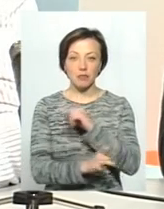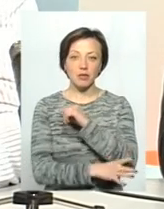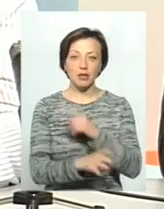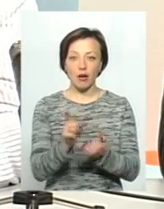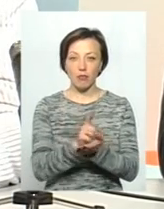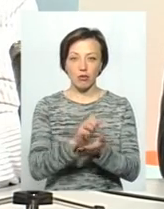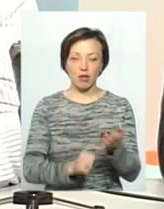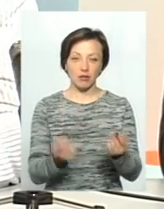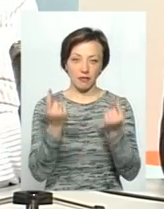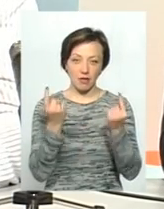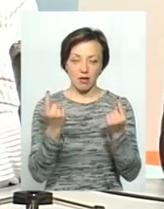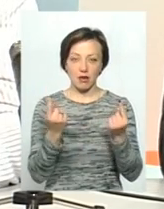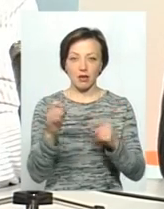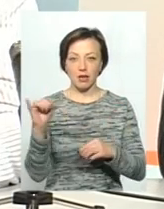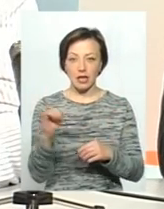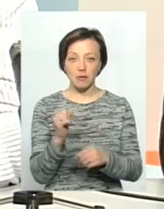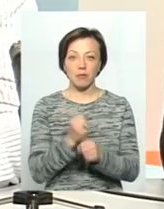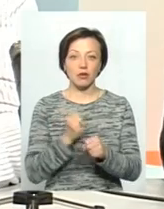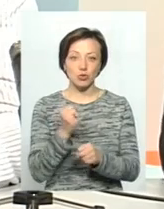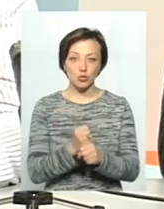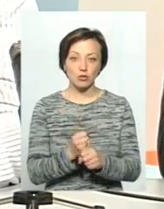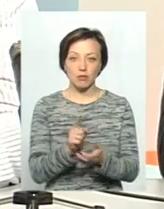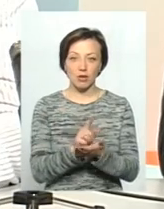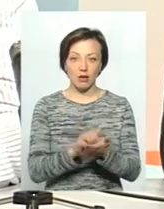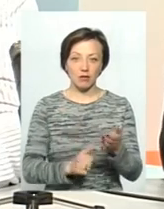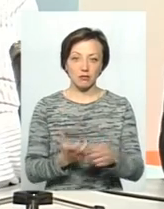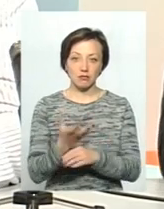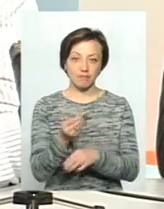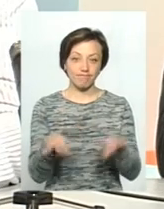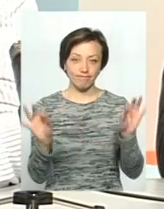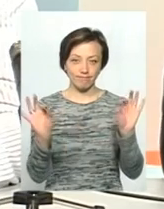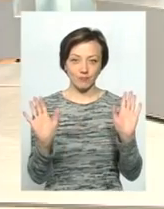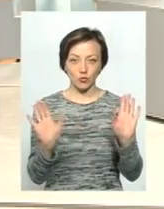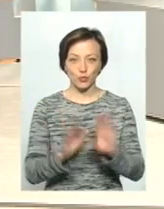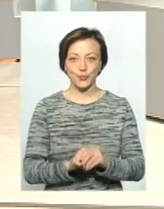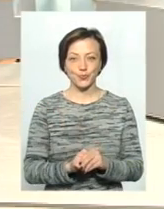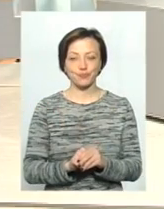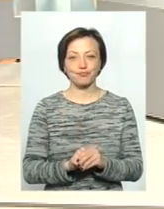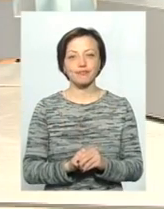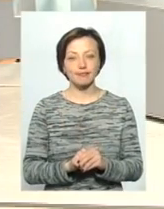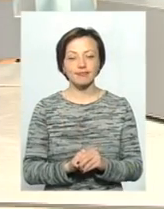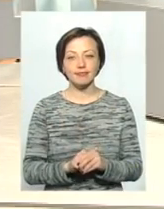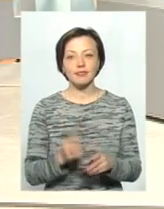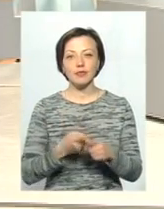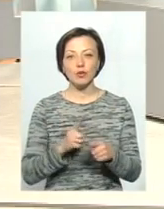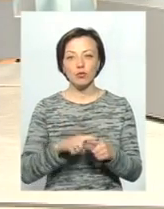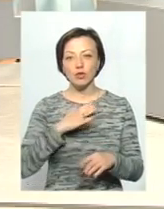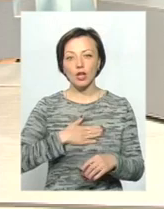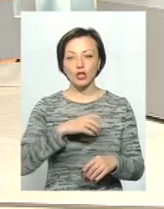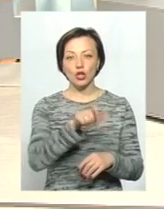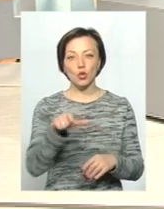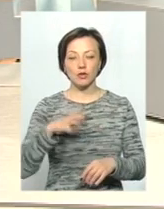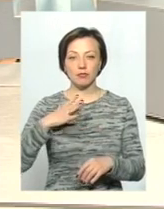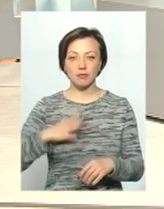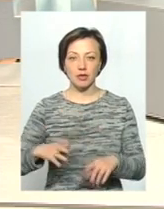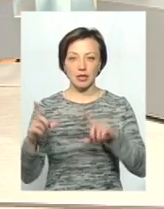податки високі, і працюєш, податки оплатив і все. От, і тому наші люди винуждені